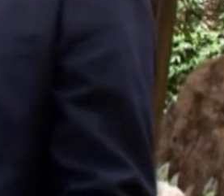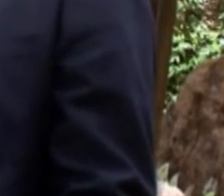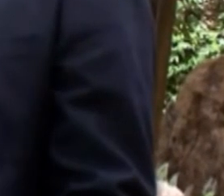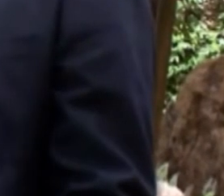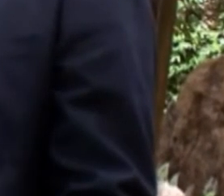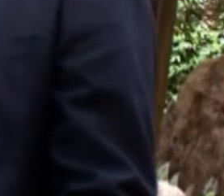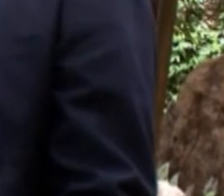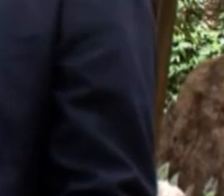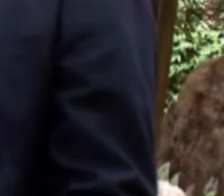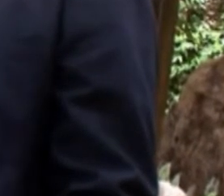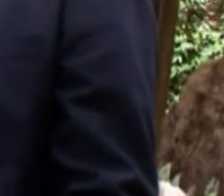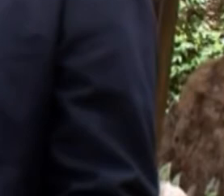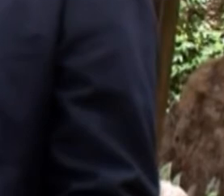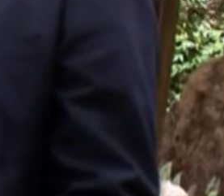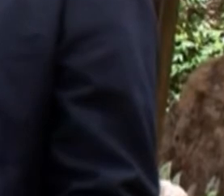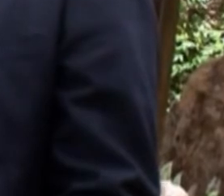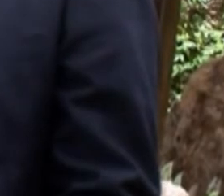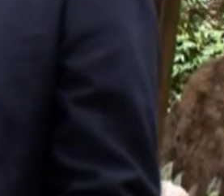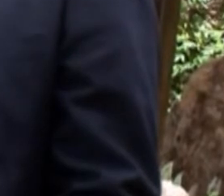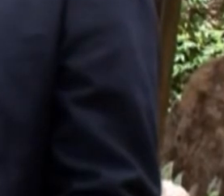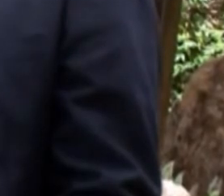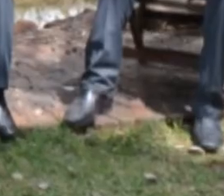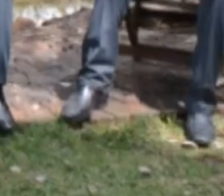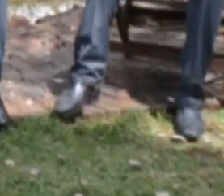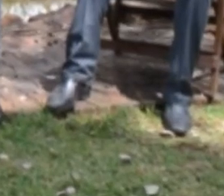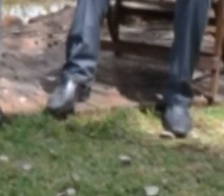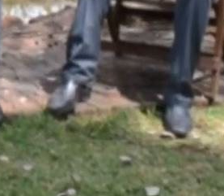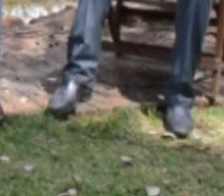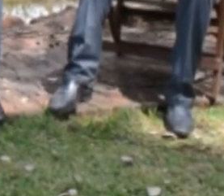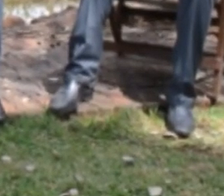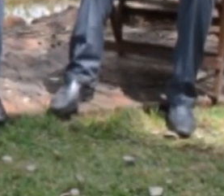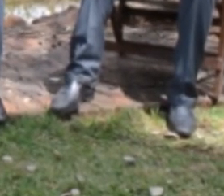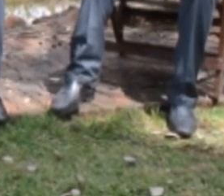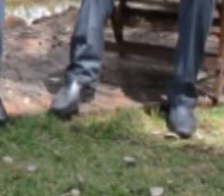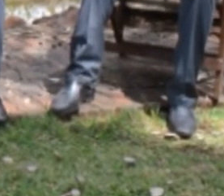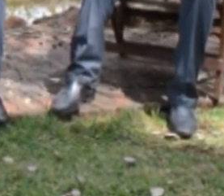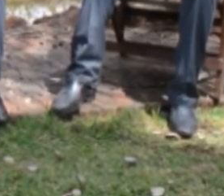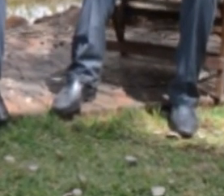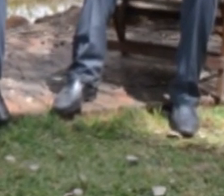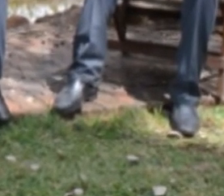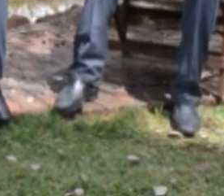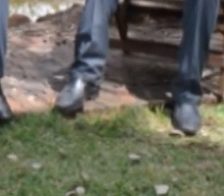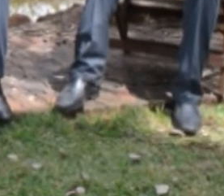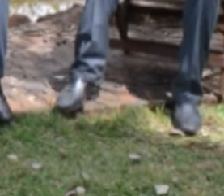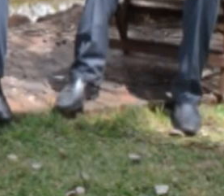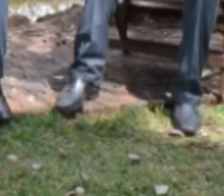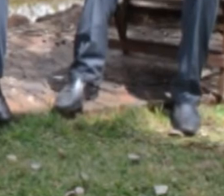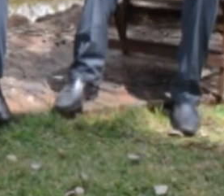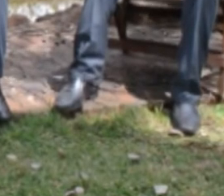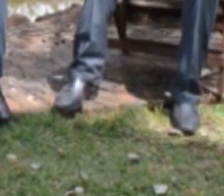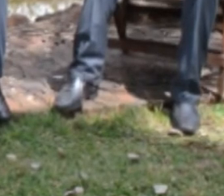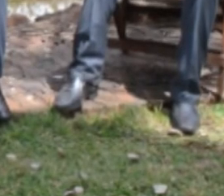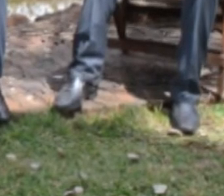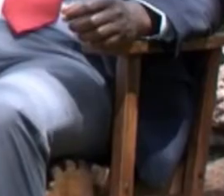Na matae mari wakasika zose. Kana tichimu na mata mafupa chamuka